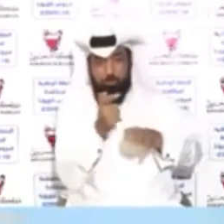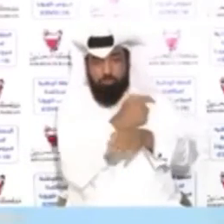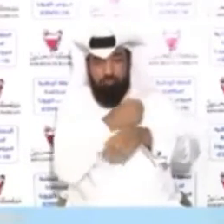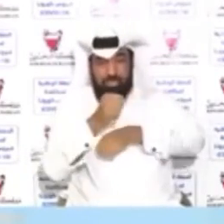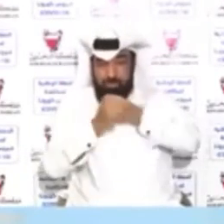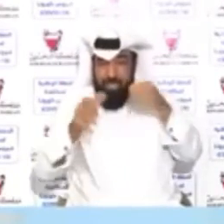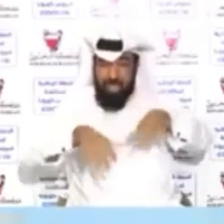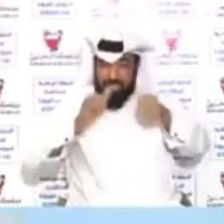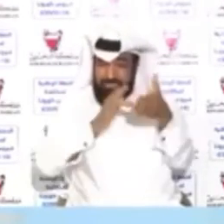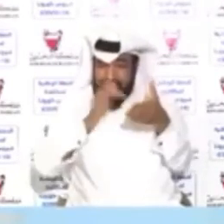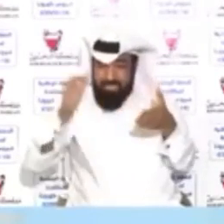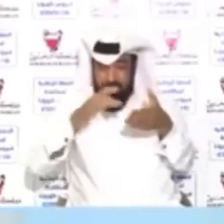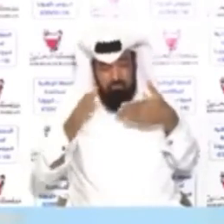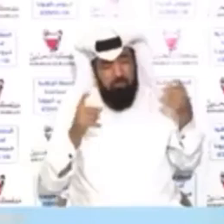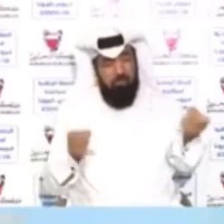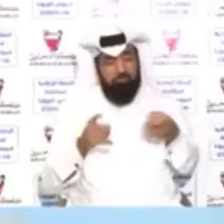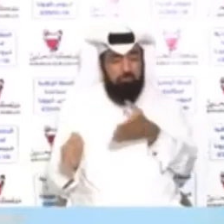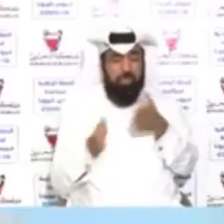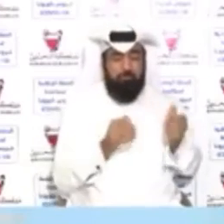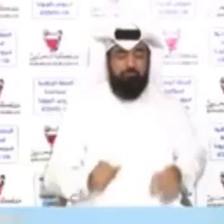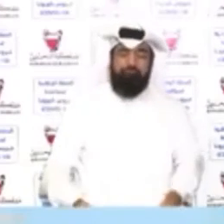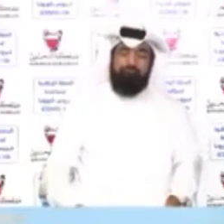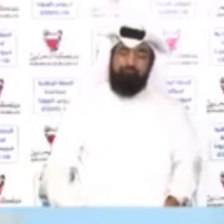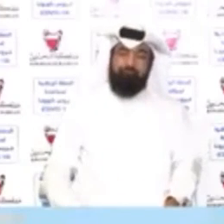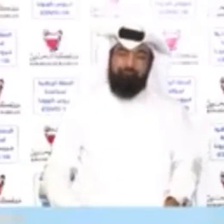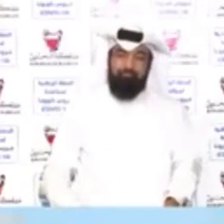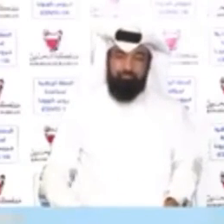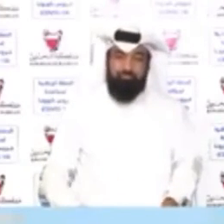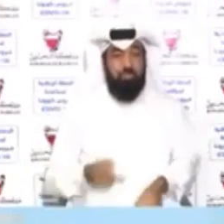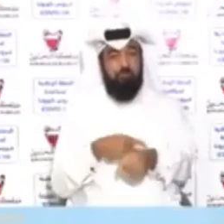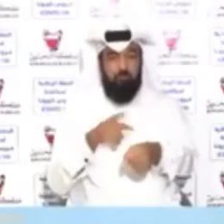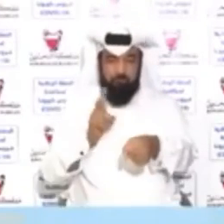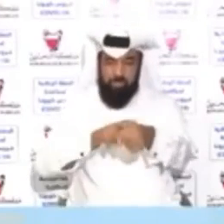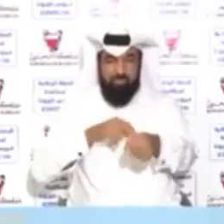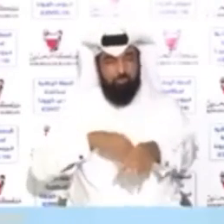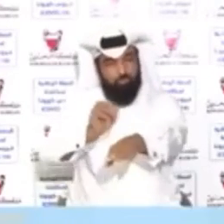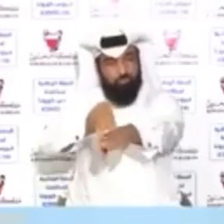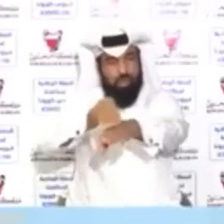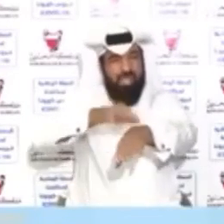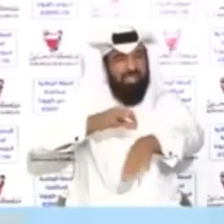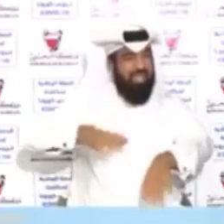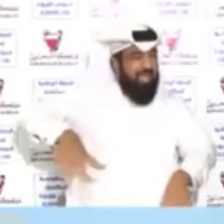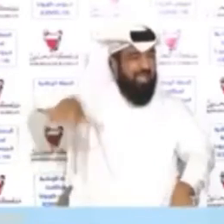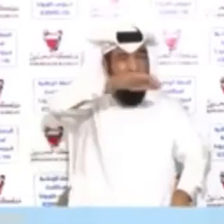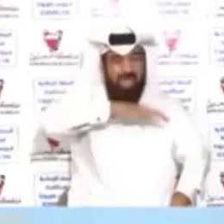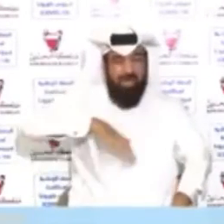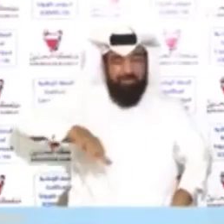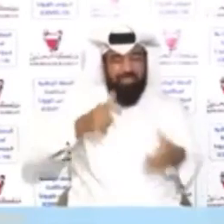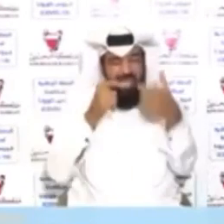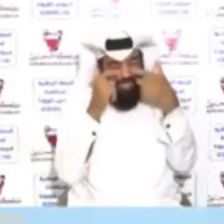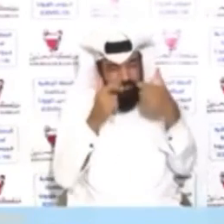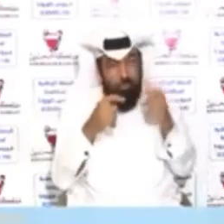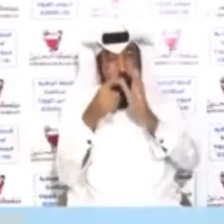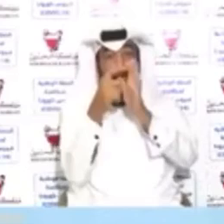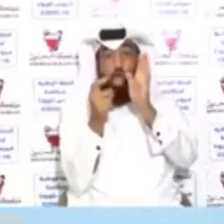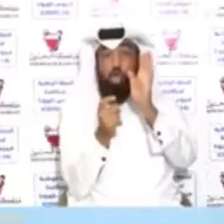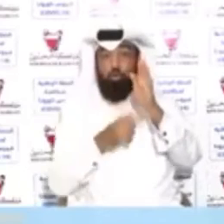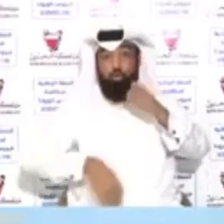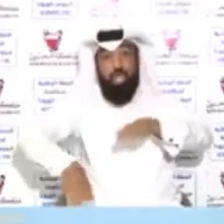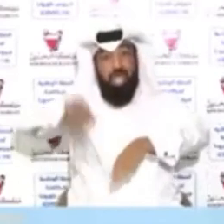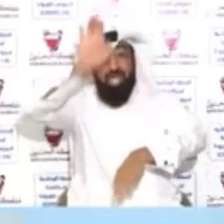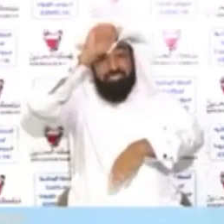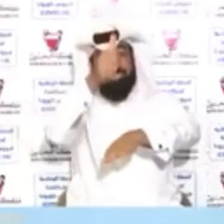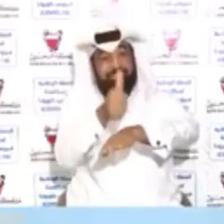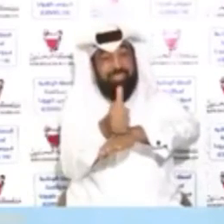واختلاطهم بعوائلهم. مهم نكرر نفس النقطة اللي هو الالتزام بالقوانين الأساسية اللي احنا